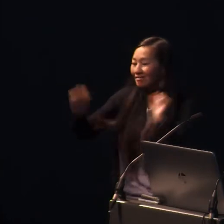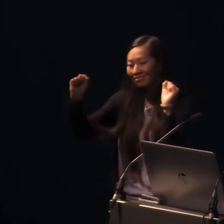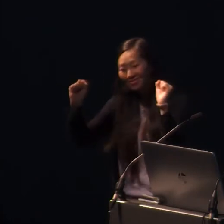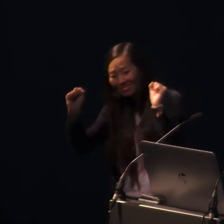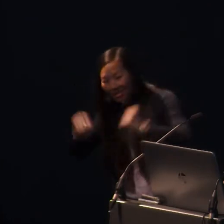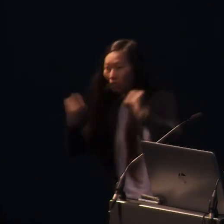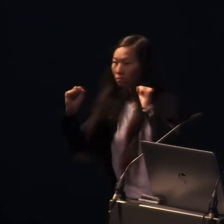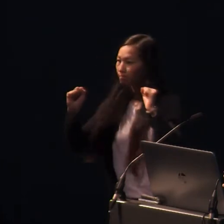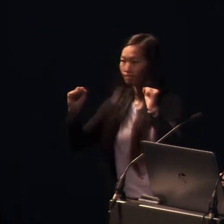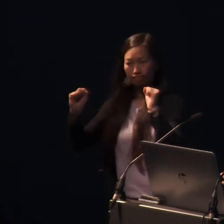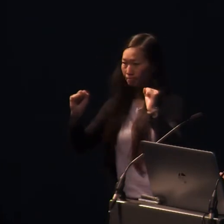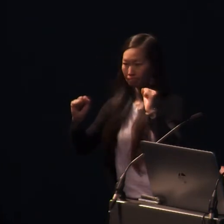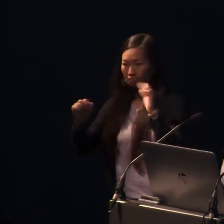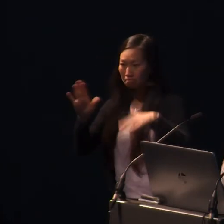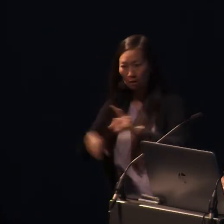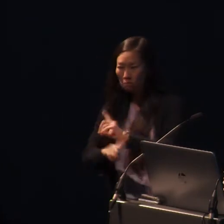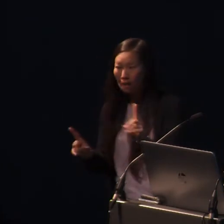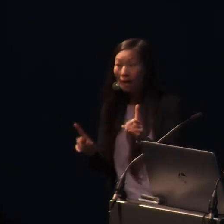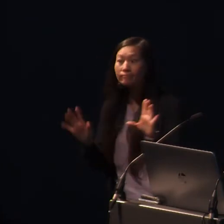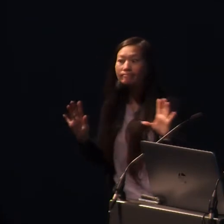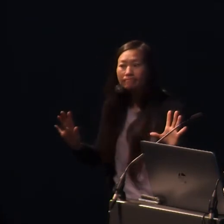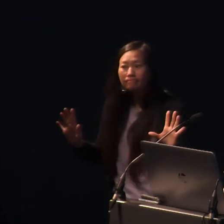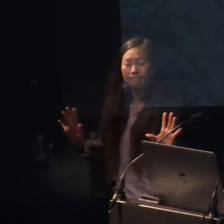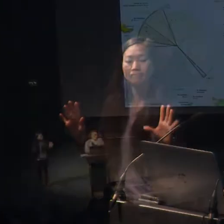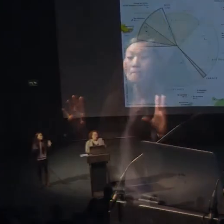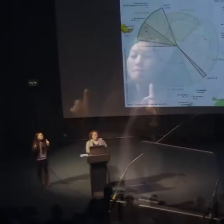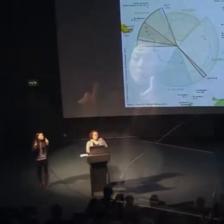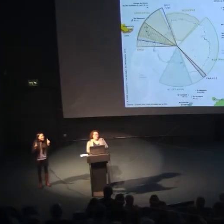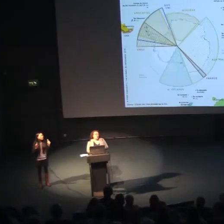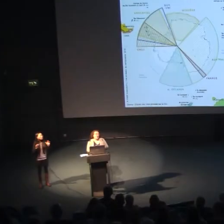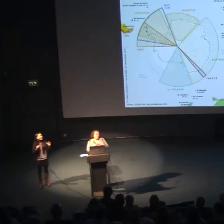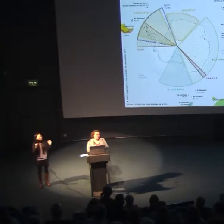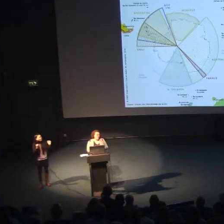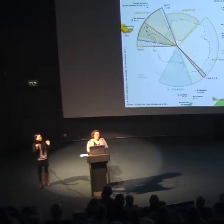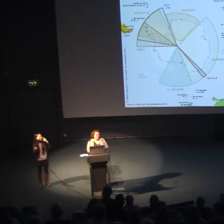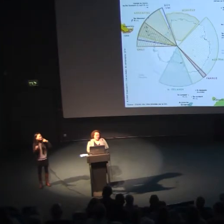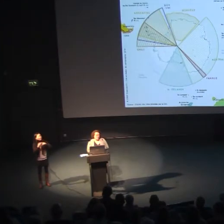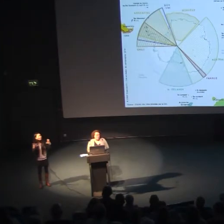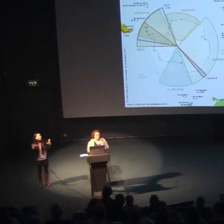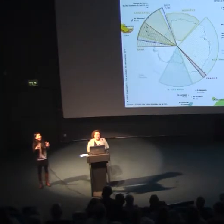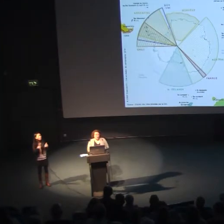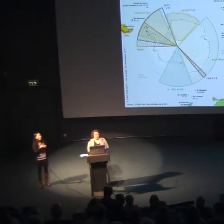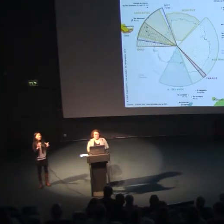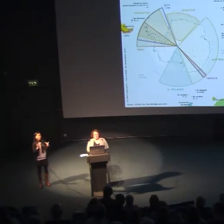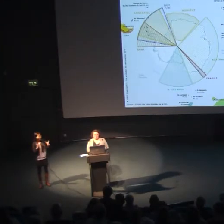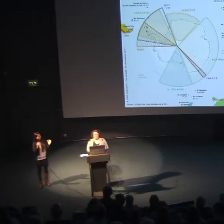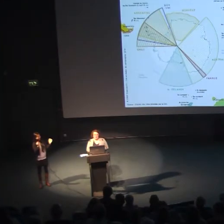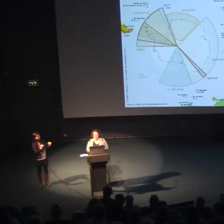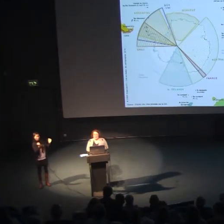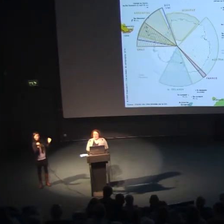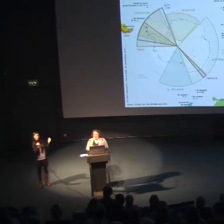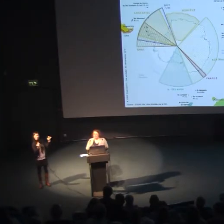en revanche ils ont réussi à se mettre d'accord sur un nom d'accord en fait